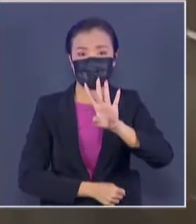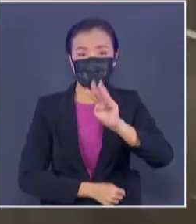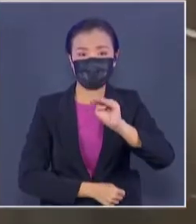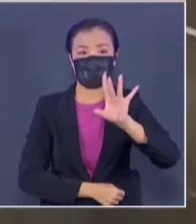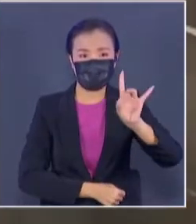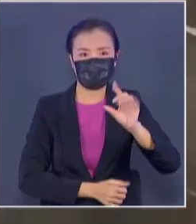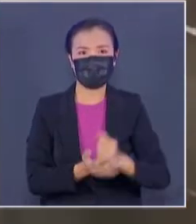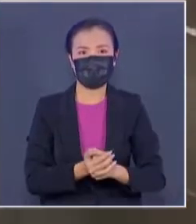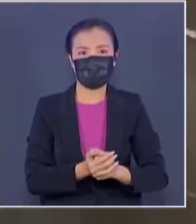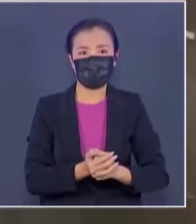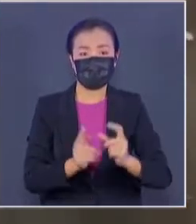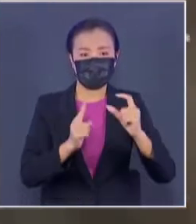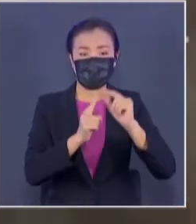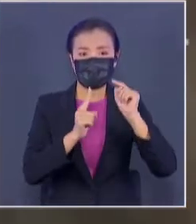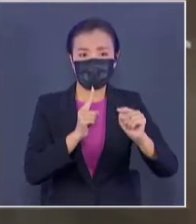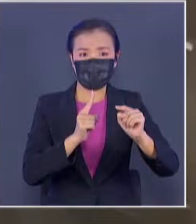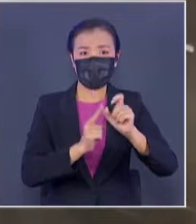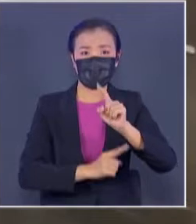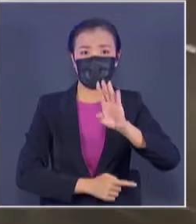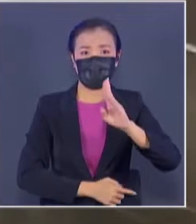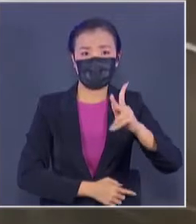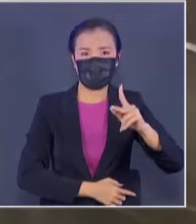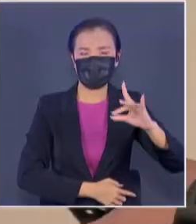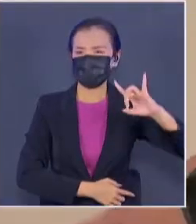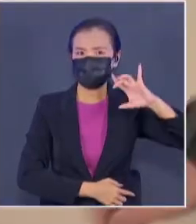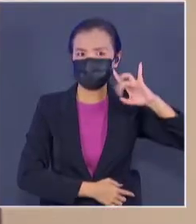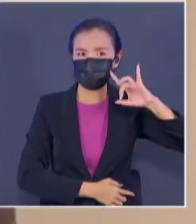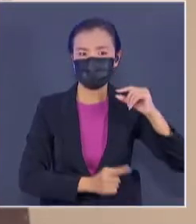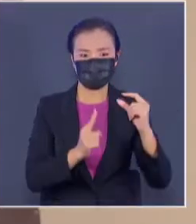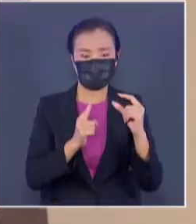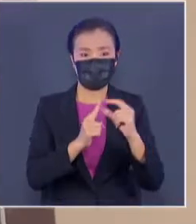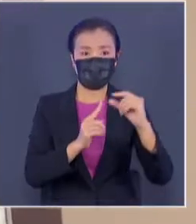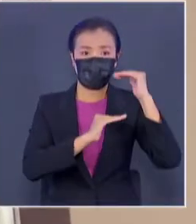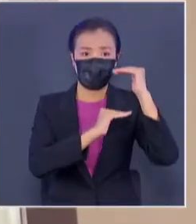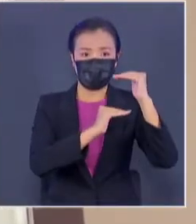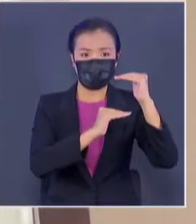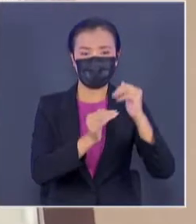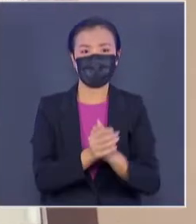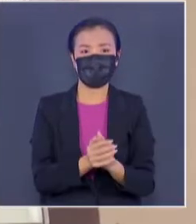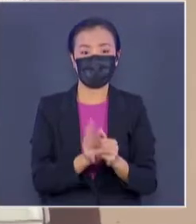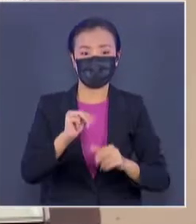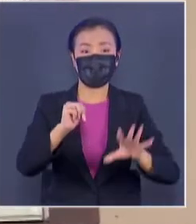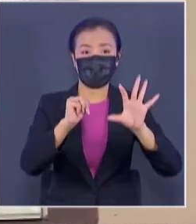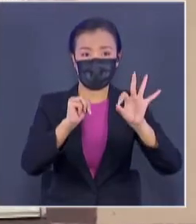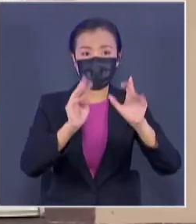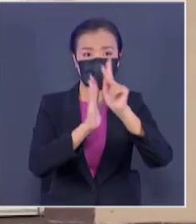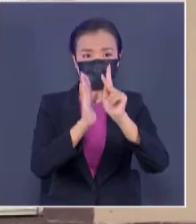านฝ่าฝืนคำสั่งสบค.เรื่องแนวทางปฏิบัติตามข้อกำหนดออกตามความในมาตรา9นะครับ